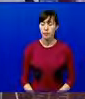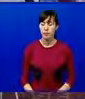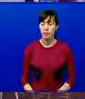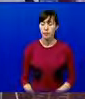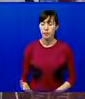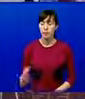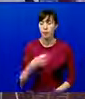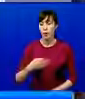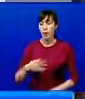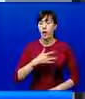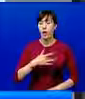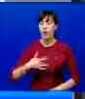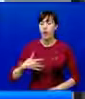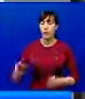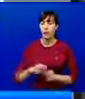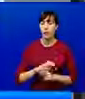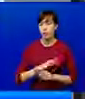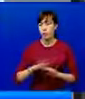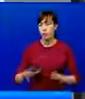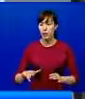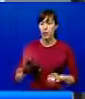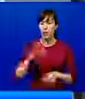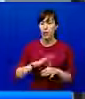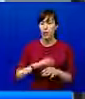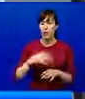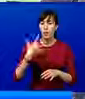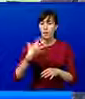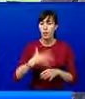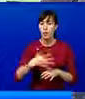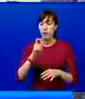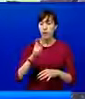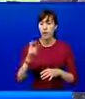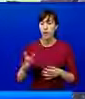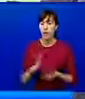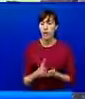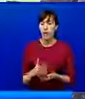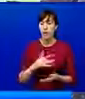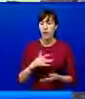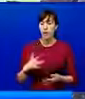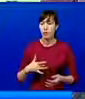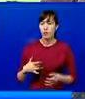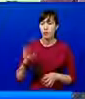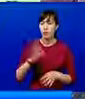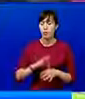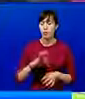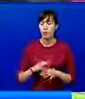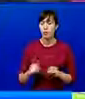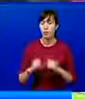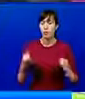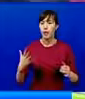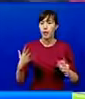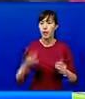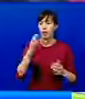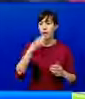Облысымызда туберкулездің ем қонбайтын ауыр түріне шалдыққан 50-ге жуық науқас бар. Өкпе құрт таяқшалары дендегендіктен оларға дәрі